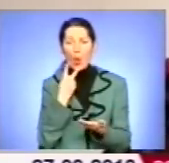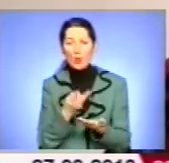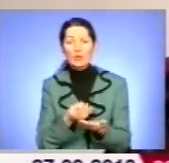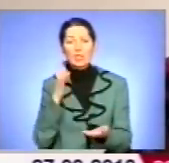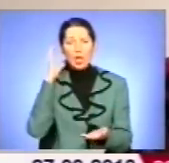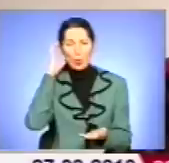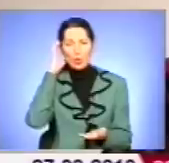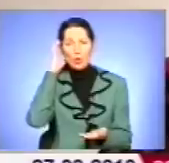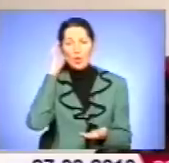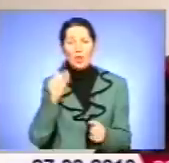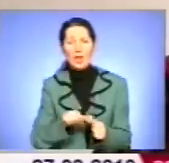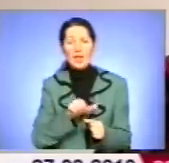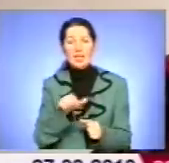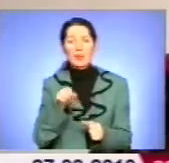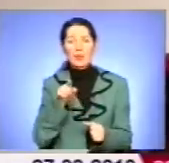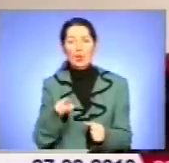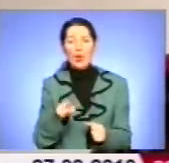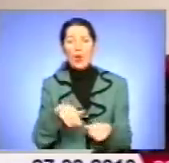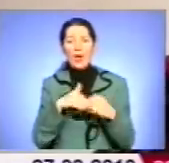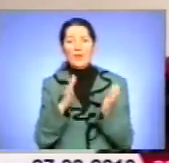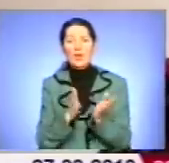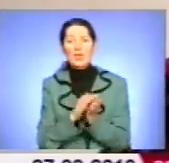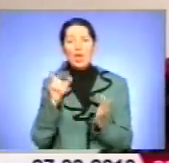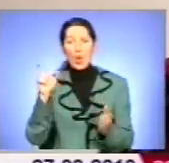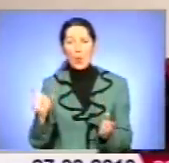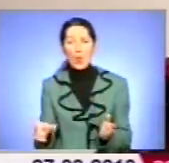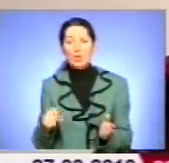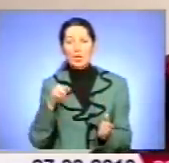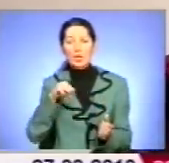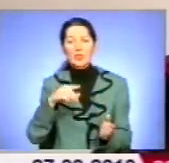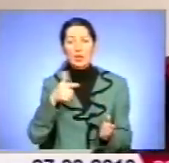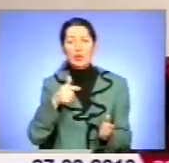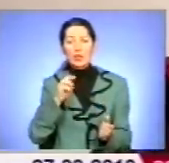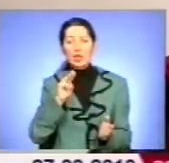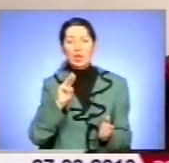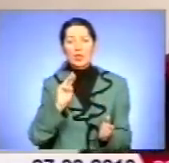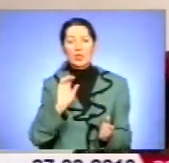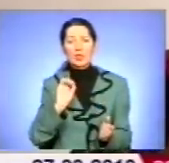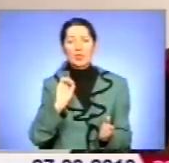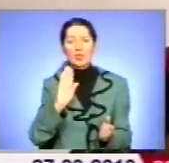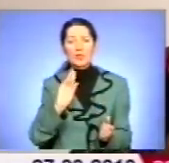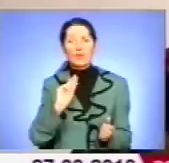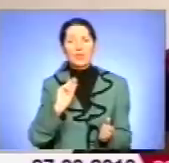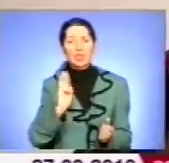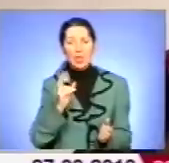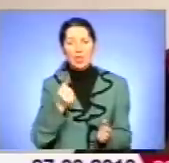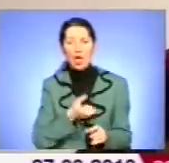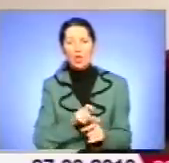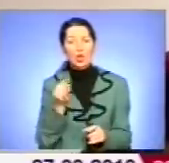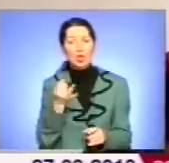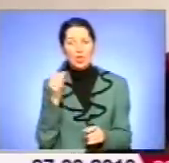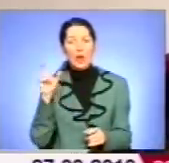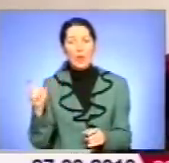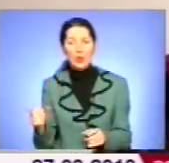послухати. І окрім того, взагалі постать Тараса Григоровича Шевченка – це дуже така цікава постать. Хоча б достатньо того, що я колись